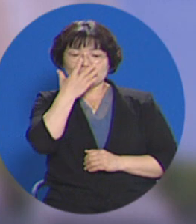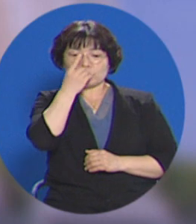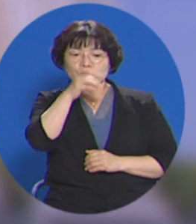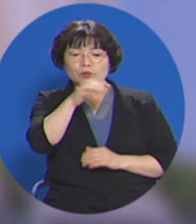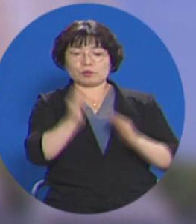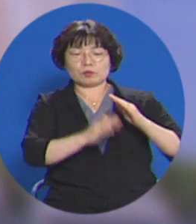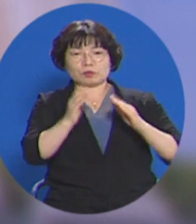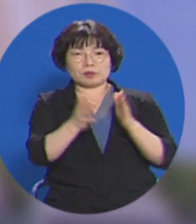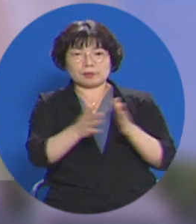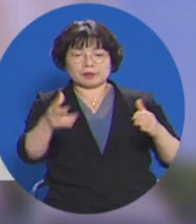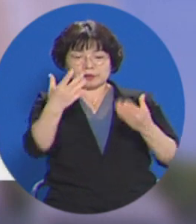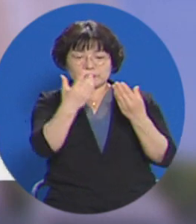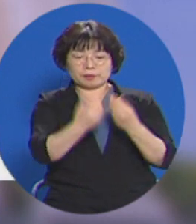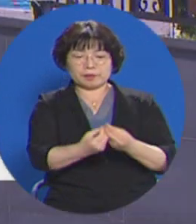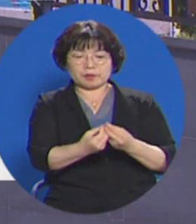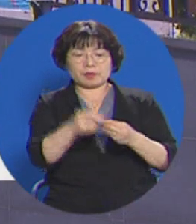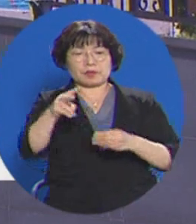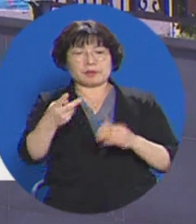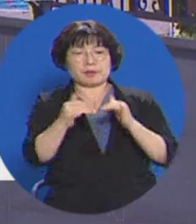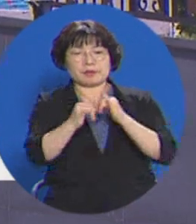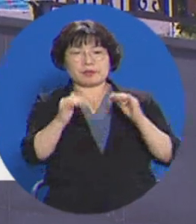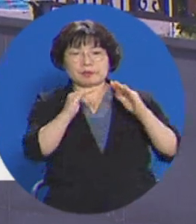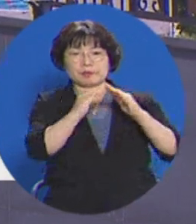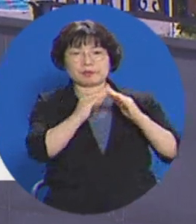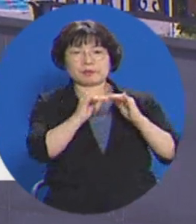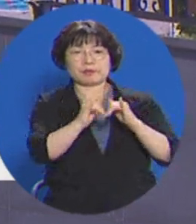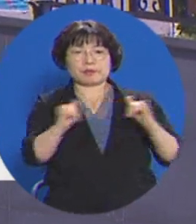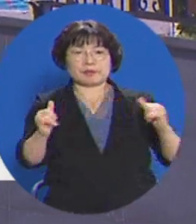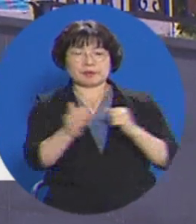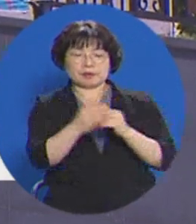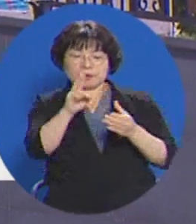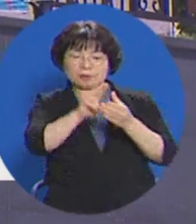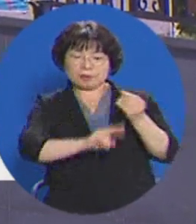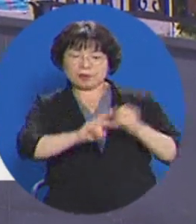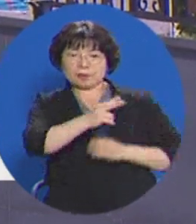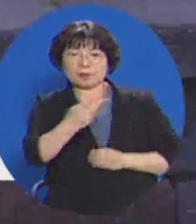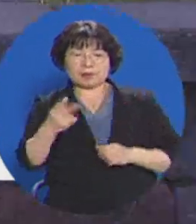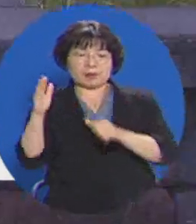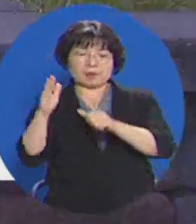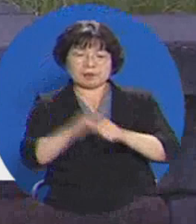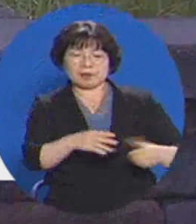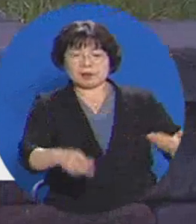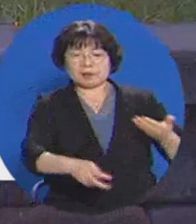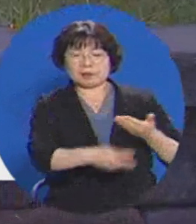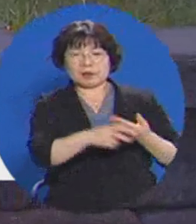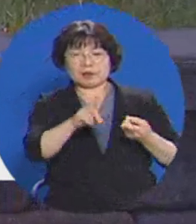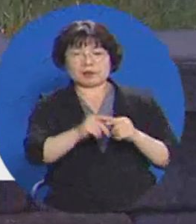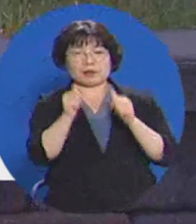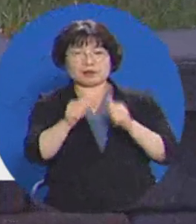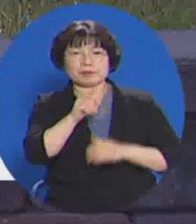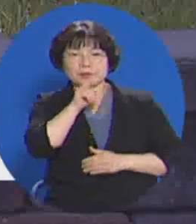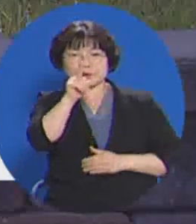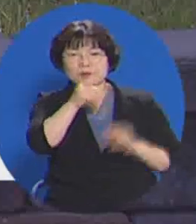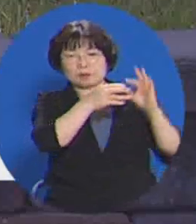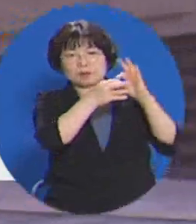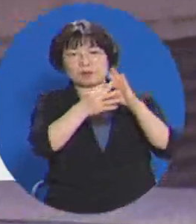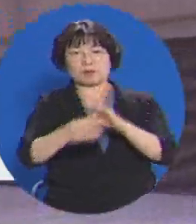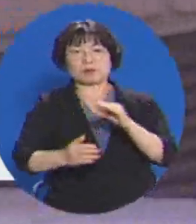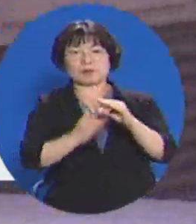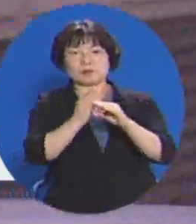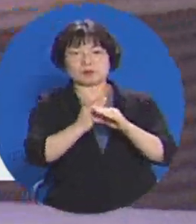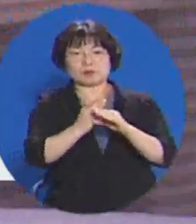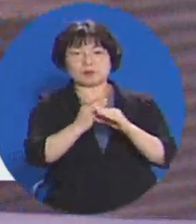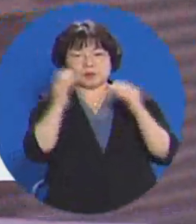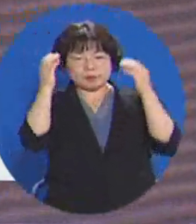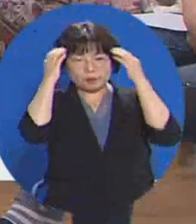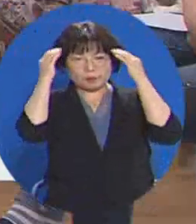한 공공임대 아파트 단지 200여 세대 입주민들은 분양 전환 탈락이 부당하다는 취지의 소송을 여전히 진행하며